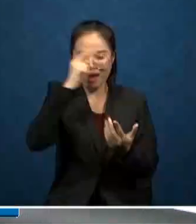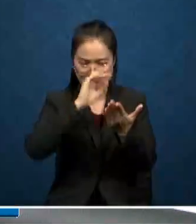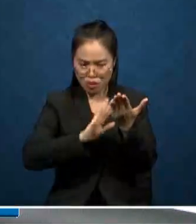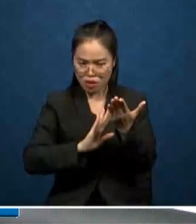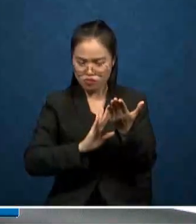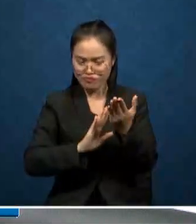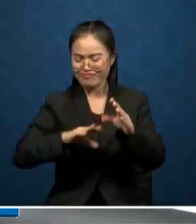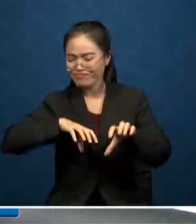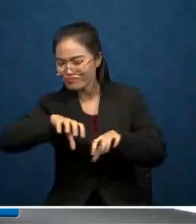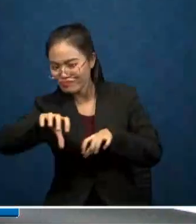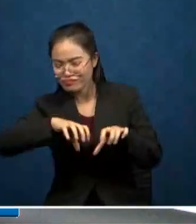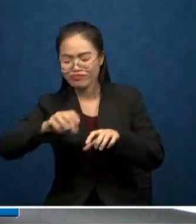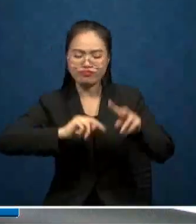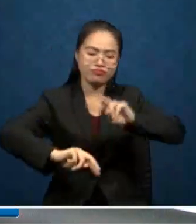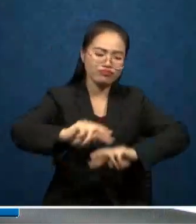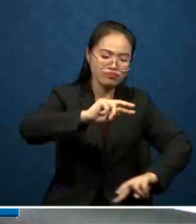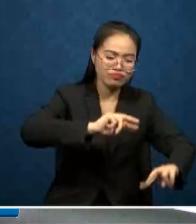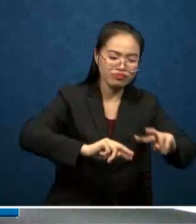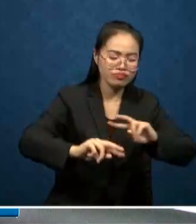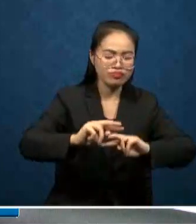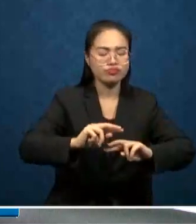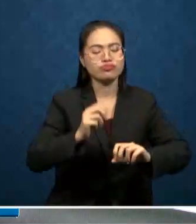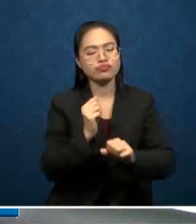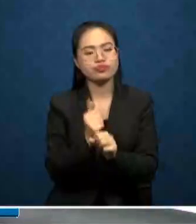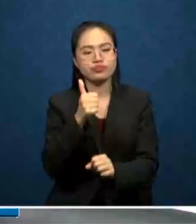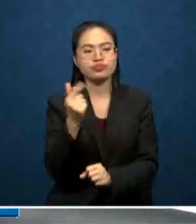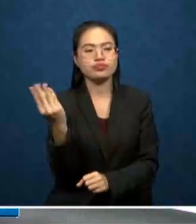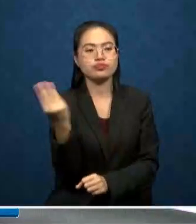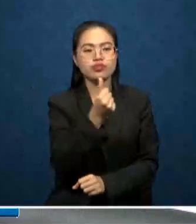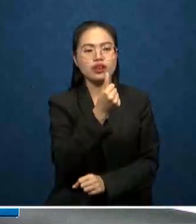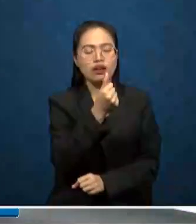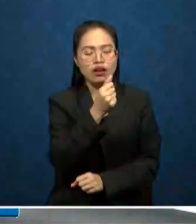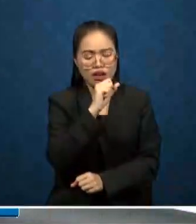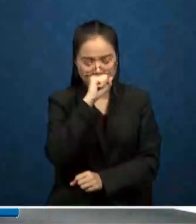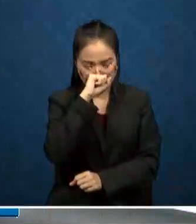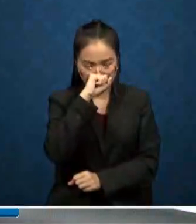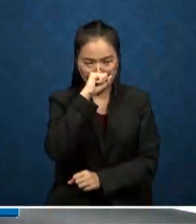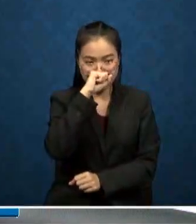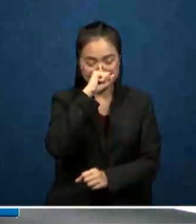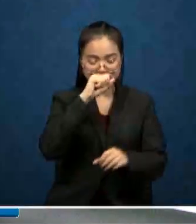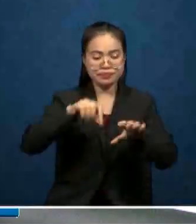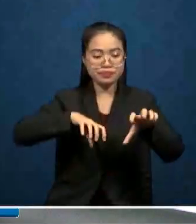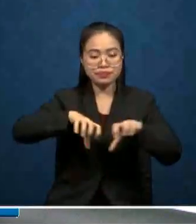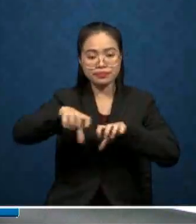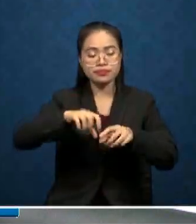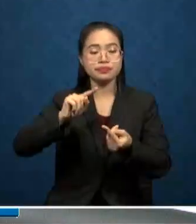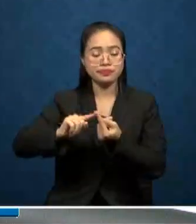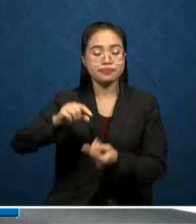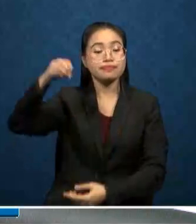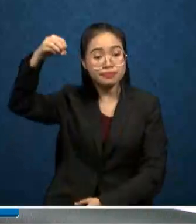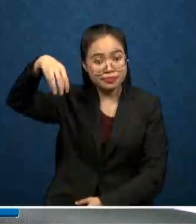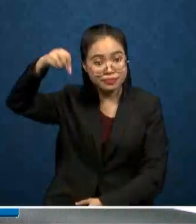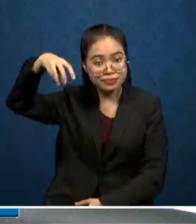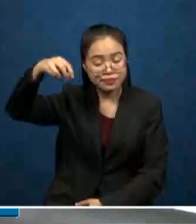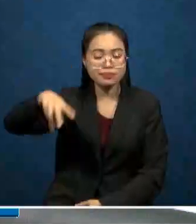ในการบริหารจัดการน้ำในลุ่มแม่น้ำโขงนะคะในการจัดการพลังไฟฟ้าพลังน้ำจากลูปแม่